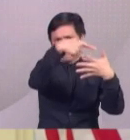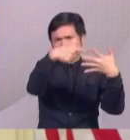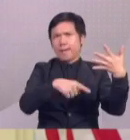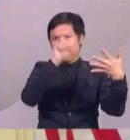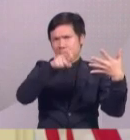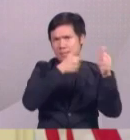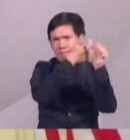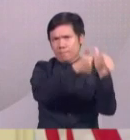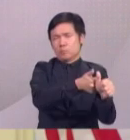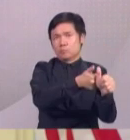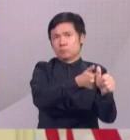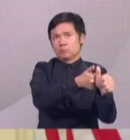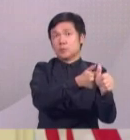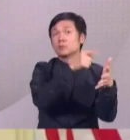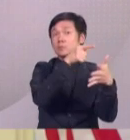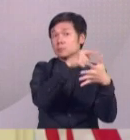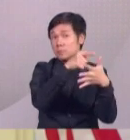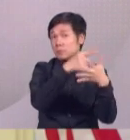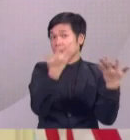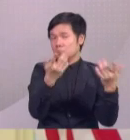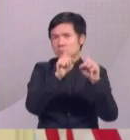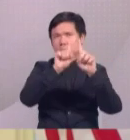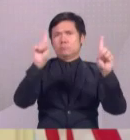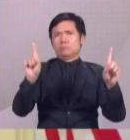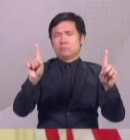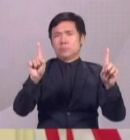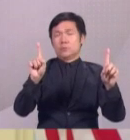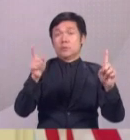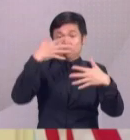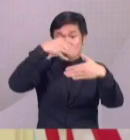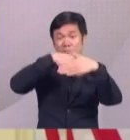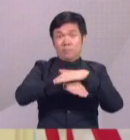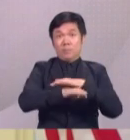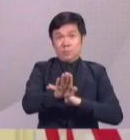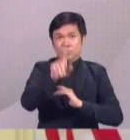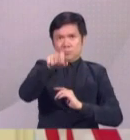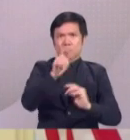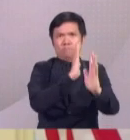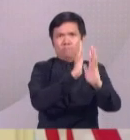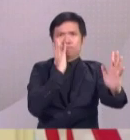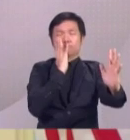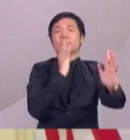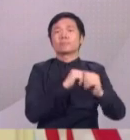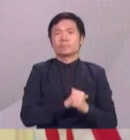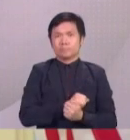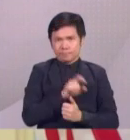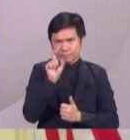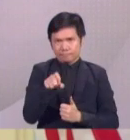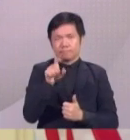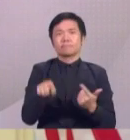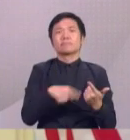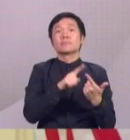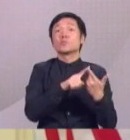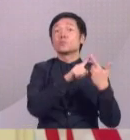penjarakan sosial sewaktu mereka beratur untuk masuk ke kedai jika ramai pelanggan mereka. Dan yang kedua,